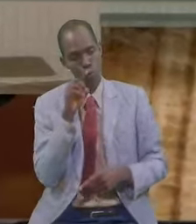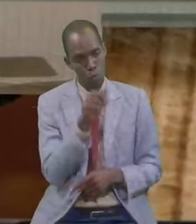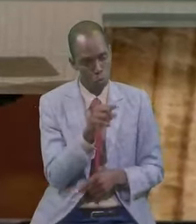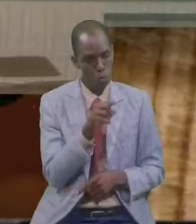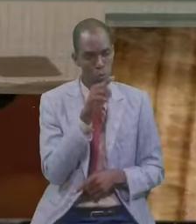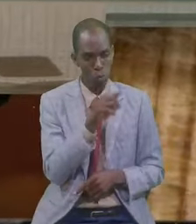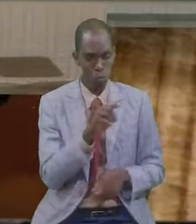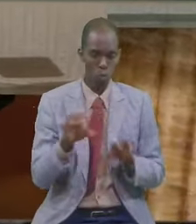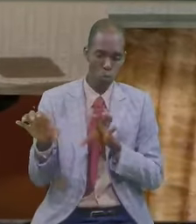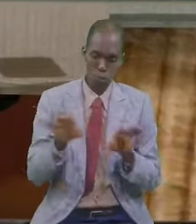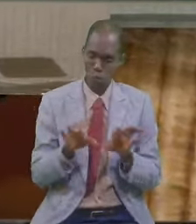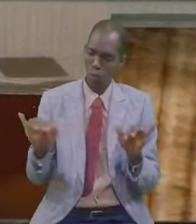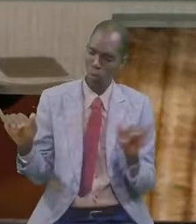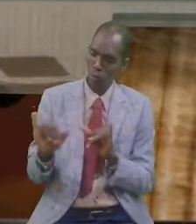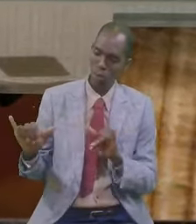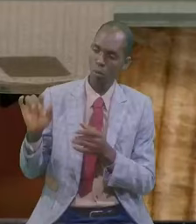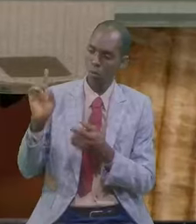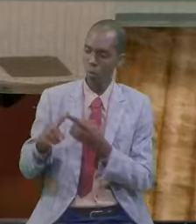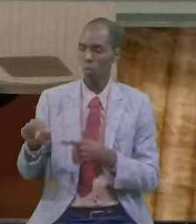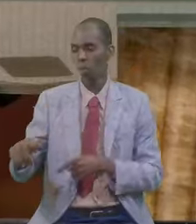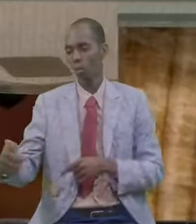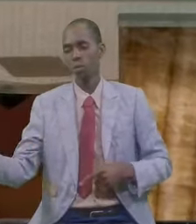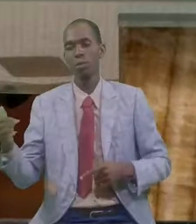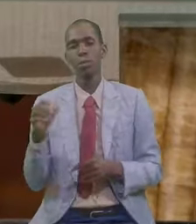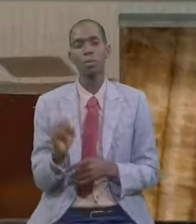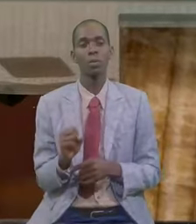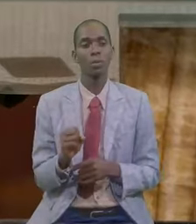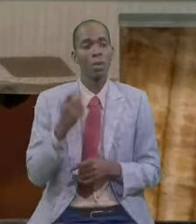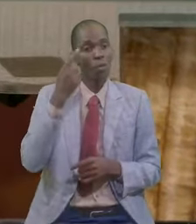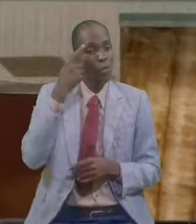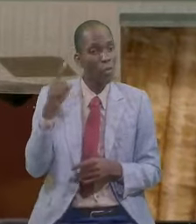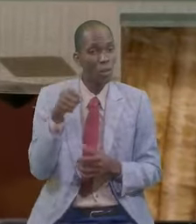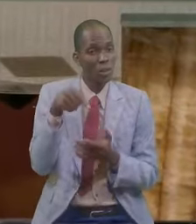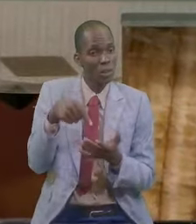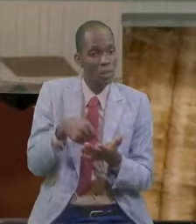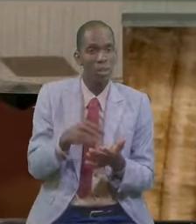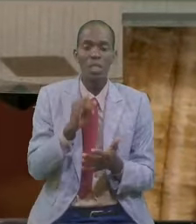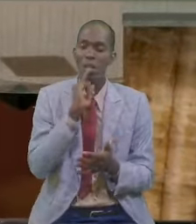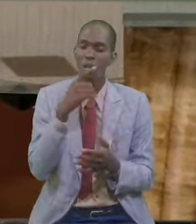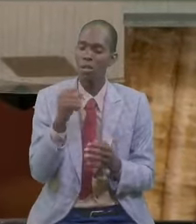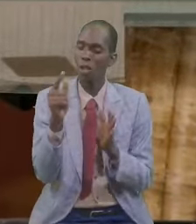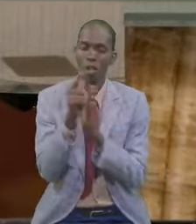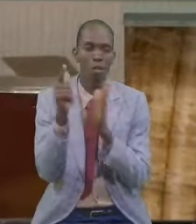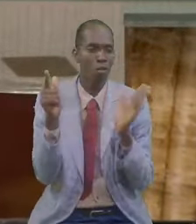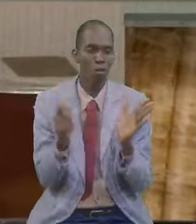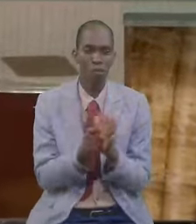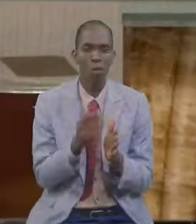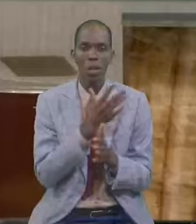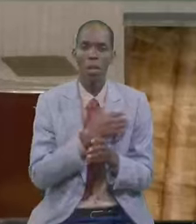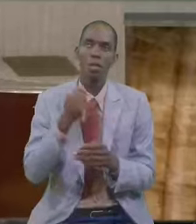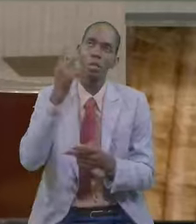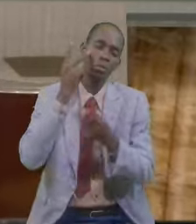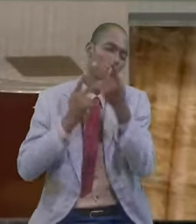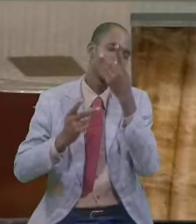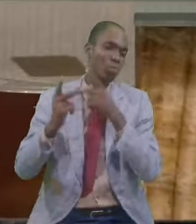faites-le de même pour eux, car c'est la loi et les prophètes.